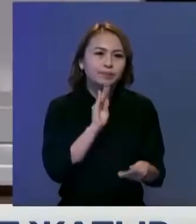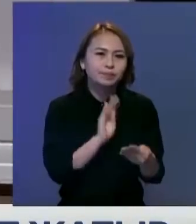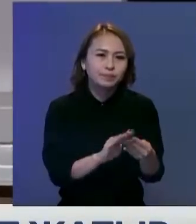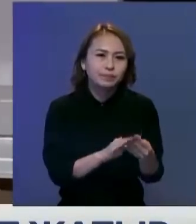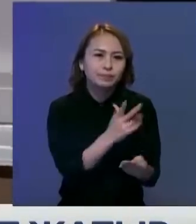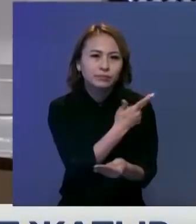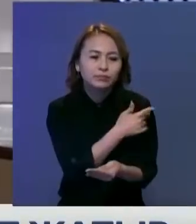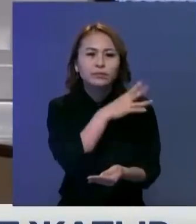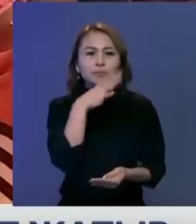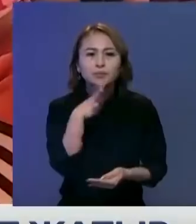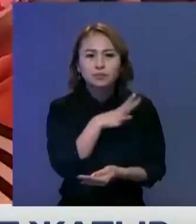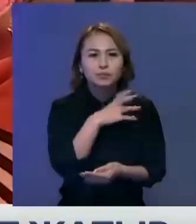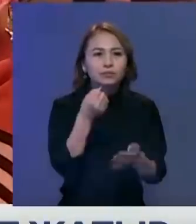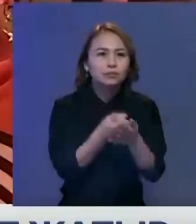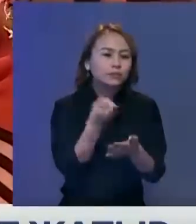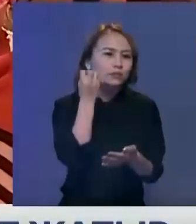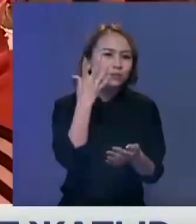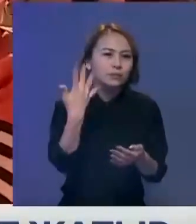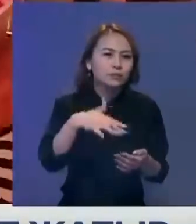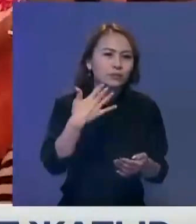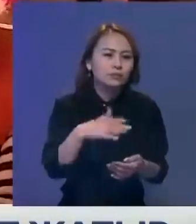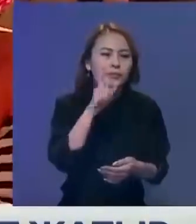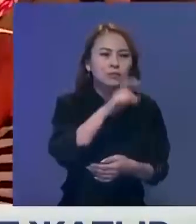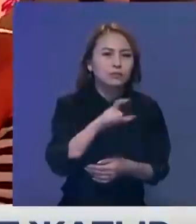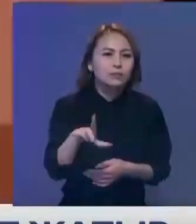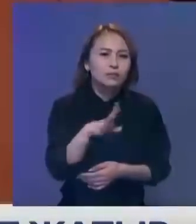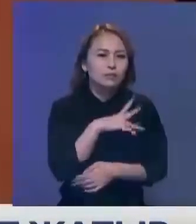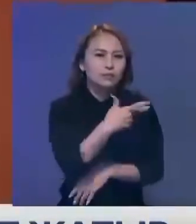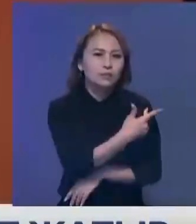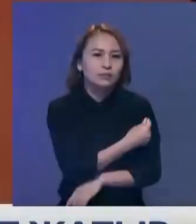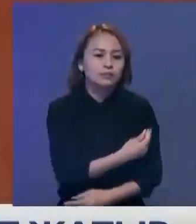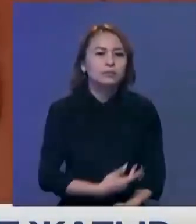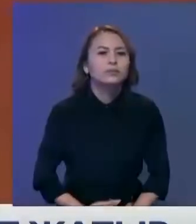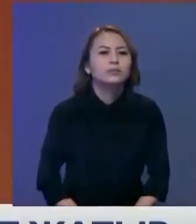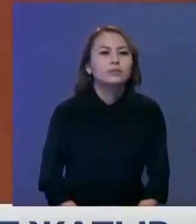жанында екпе салдырғандар көп болды. Үске дейін елі ұшақты адам екпе алды.